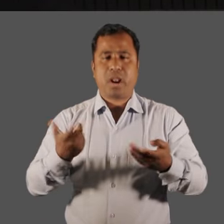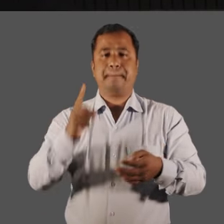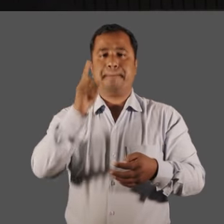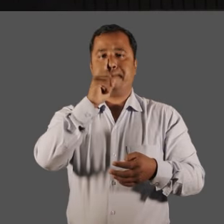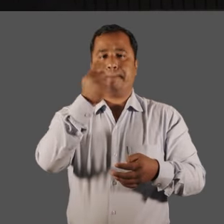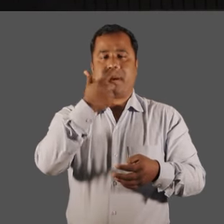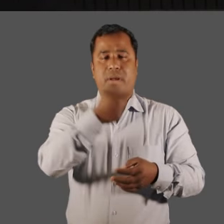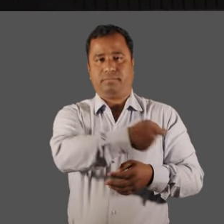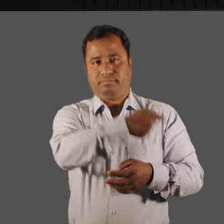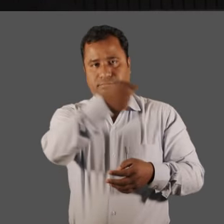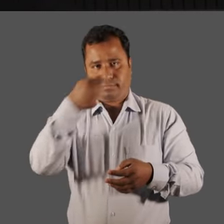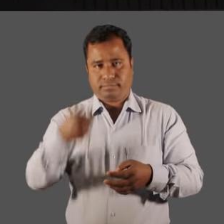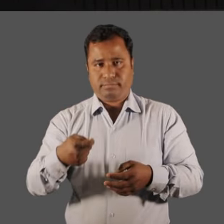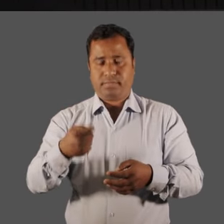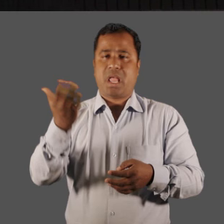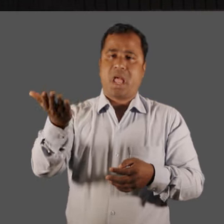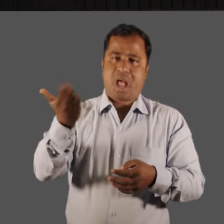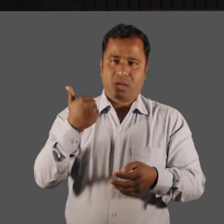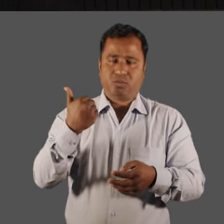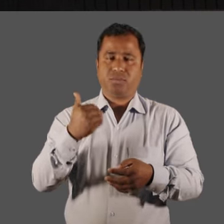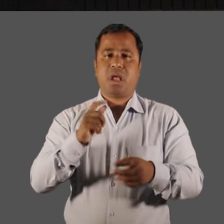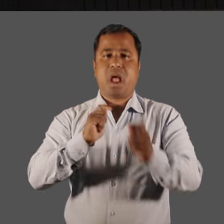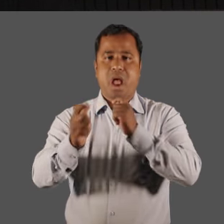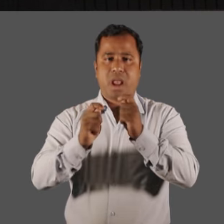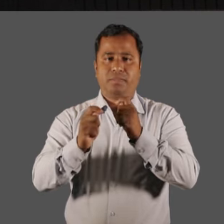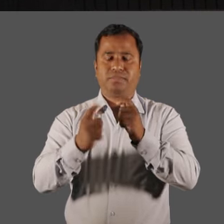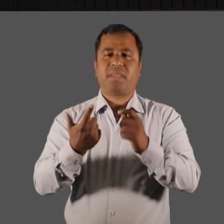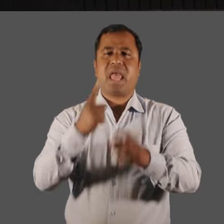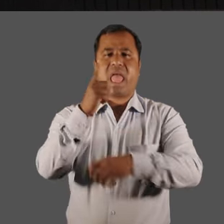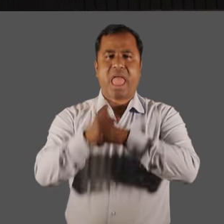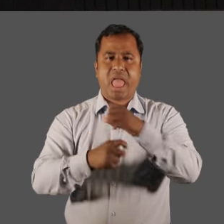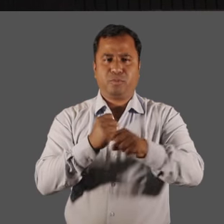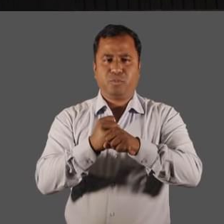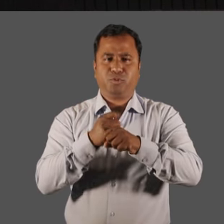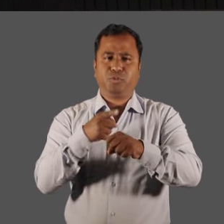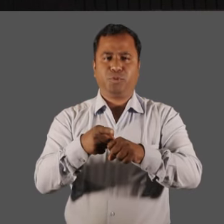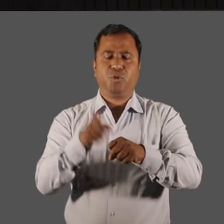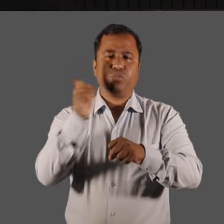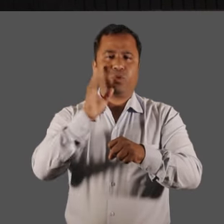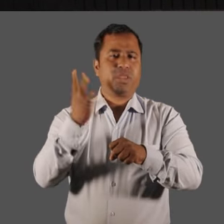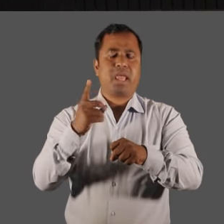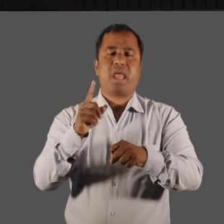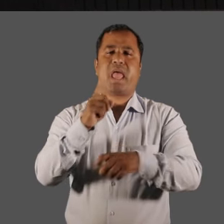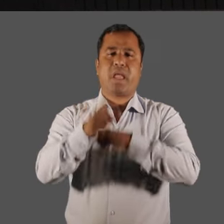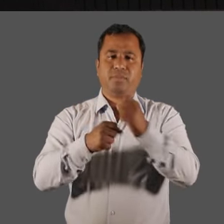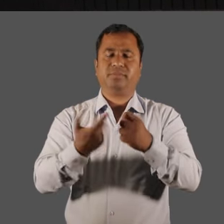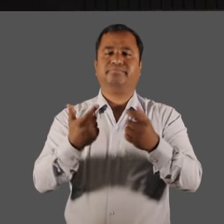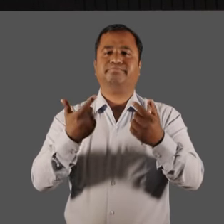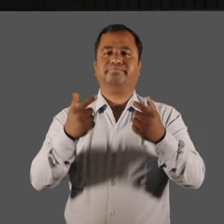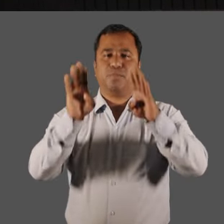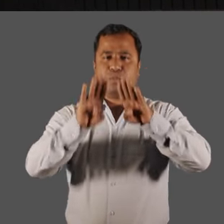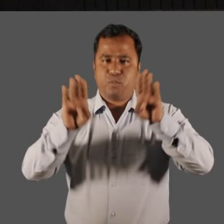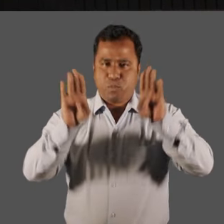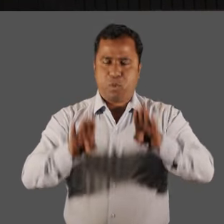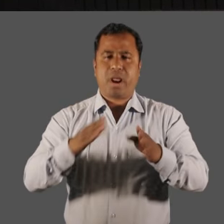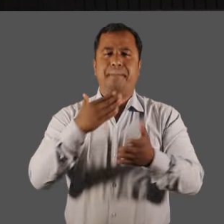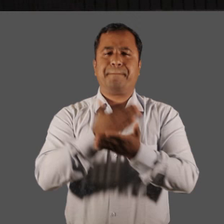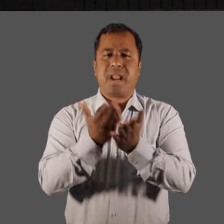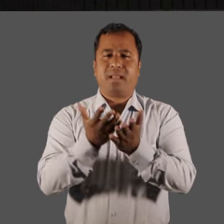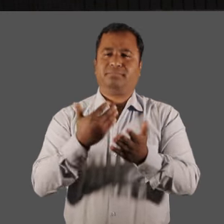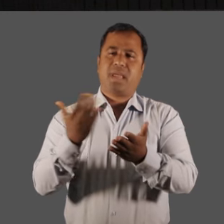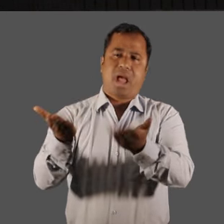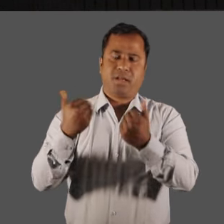আসতো। প্যারেন্টসদের এক ধরনের অংশগ্রহণ ছিল। সারা বছর না হলে নির্দিষ্ট কিছু অনুষ্ঠান আছে, কিংবা এমনিতেও আসতো হুম প্যারেন্টসরা। হুম